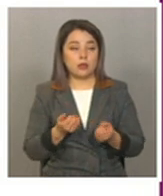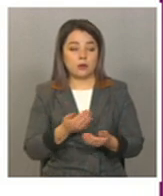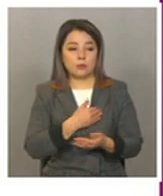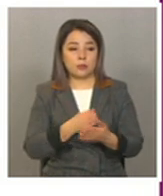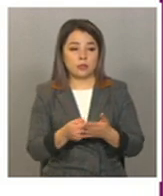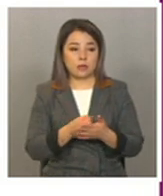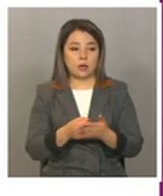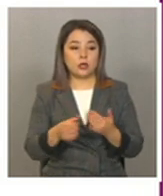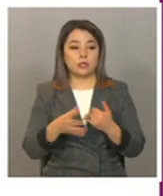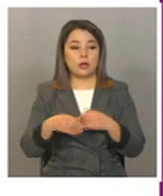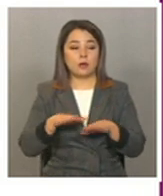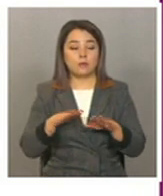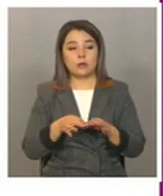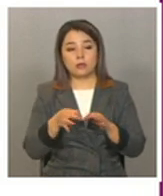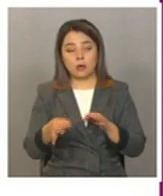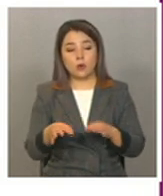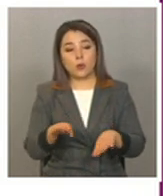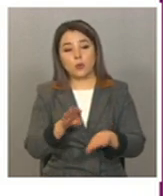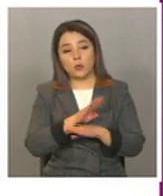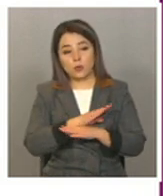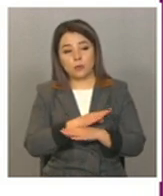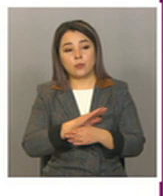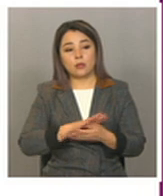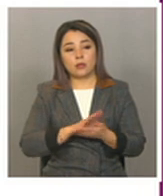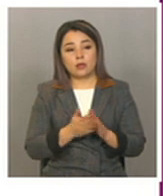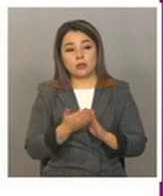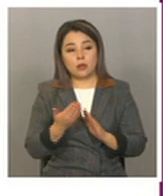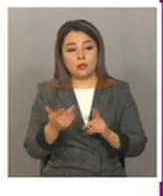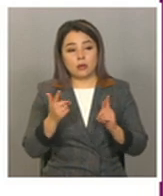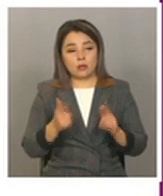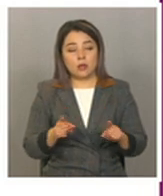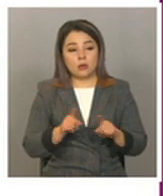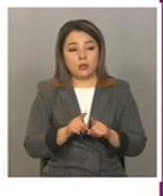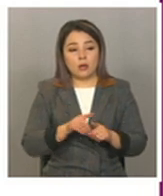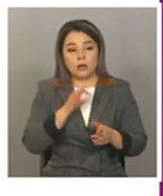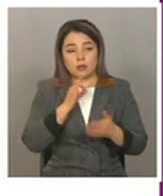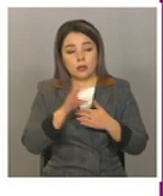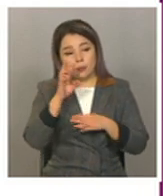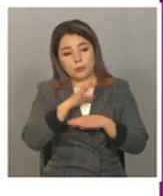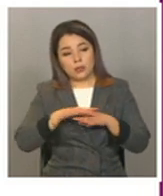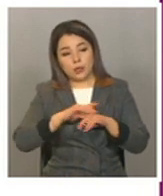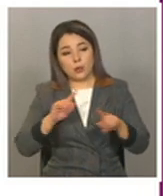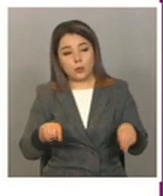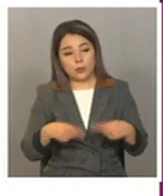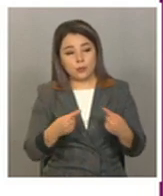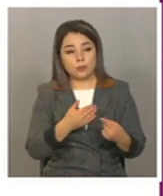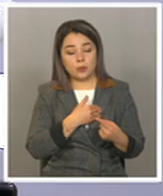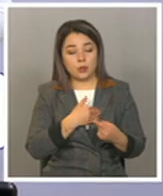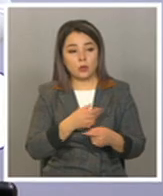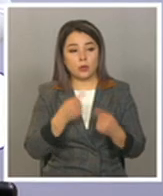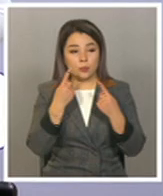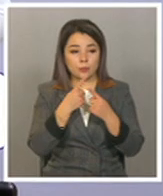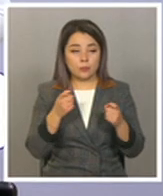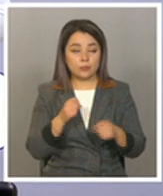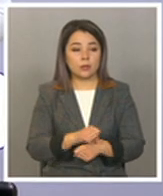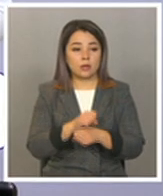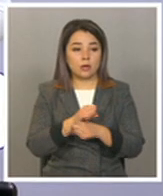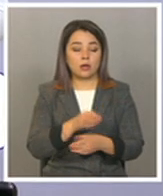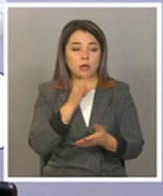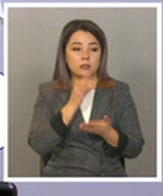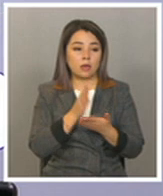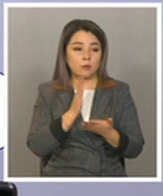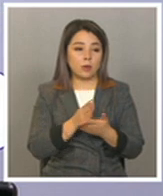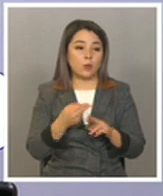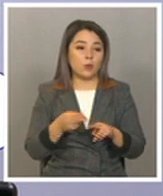жат жерліктерге өлім келсін, біз мен мемлекетін қалпына келтіреміз деген ұрандарды тастай бастады.